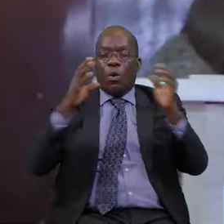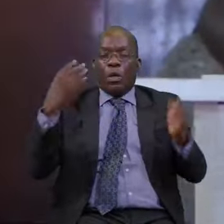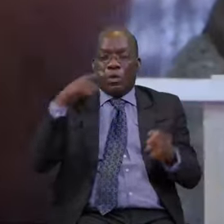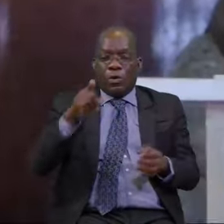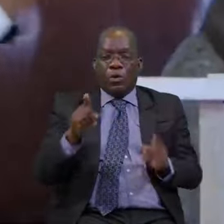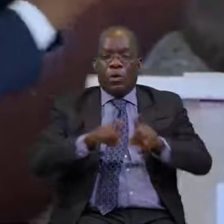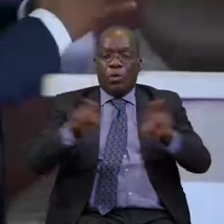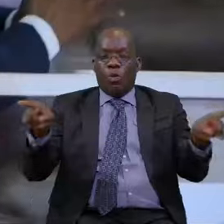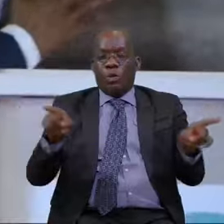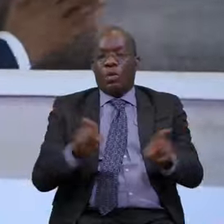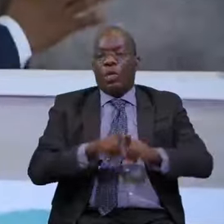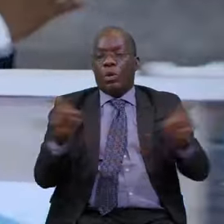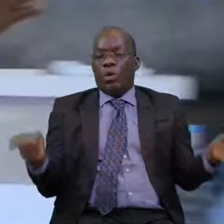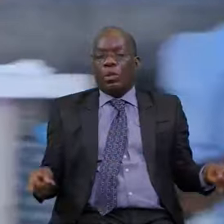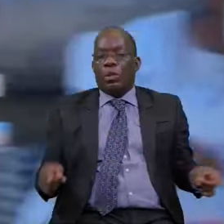mais,